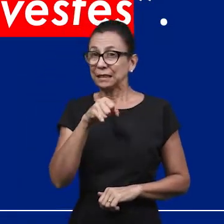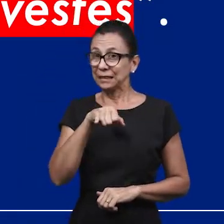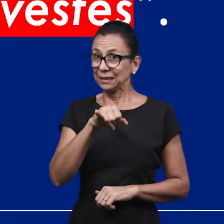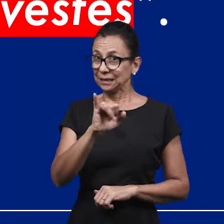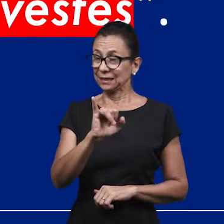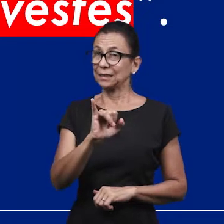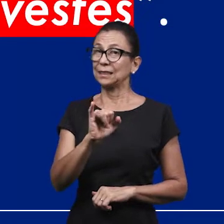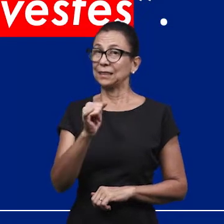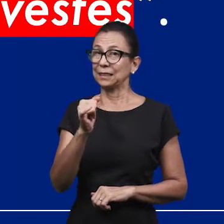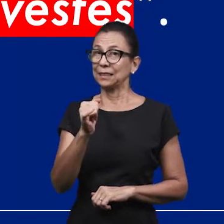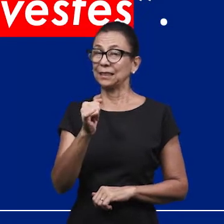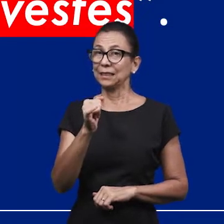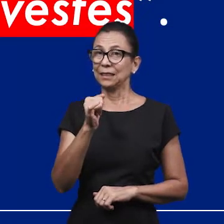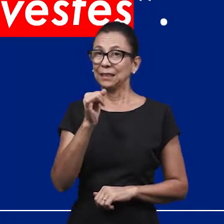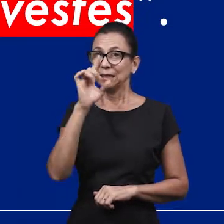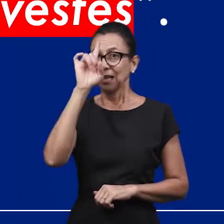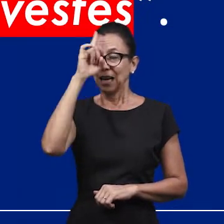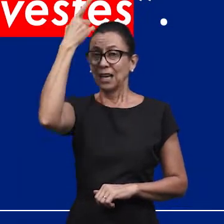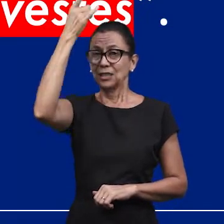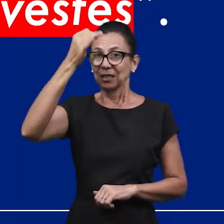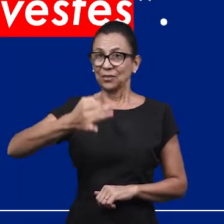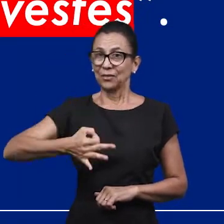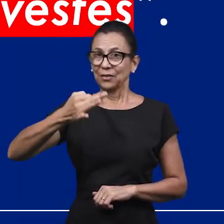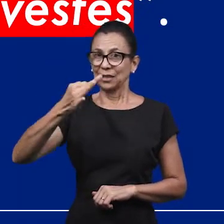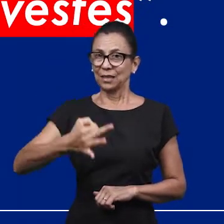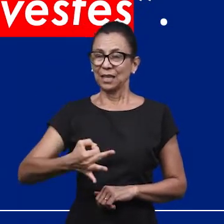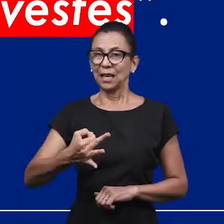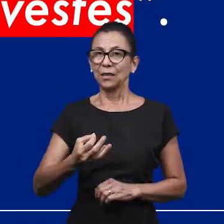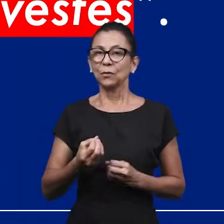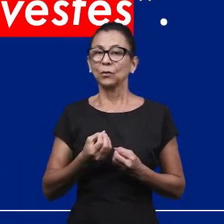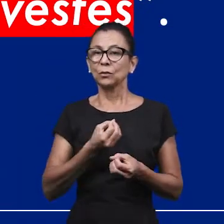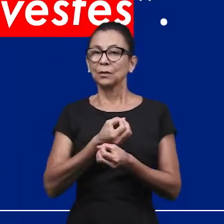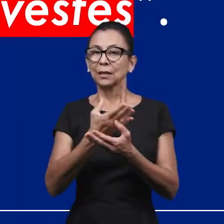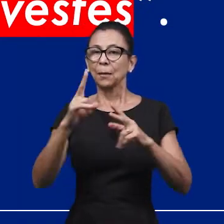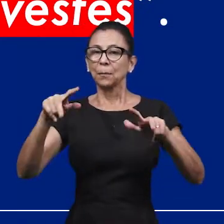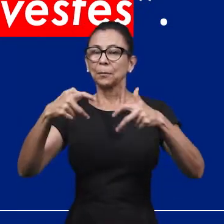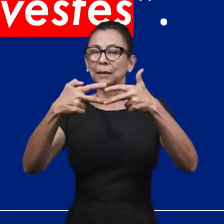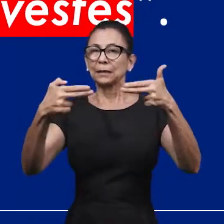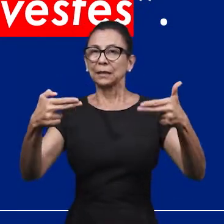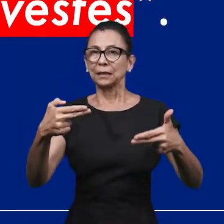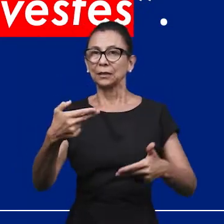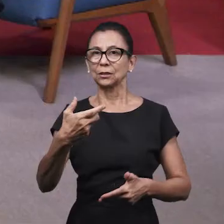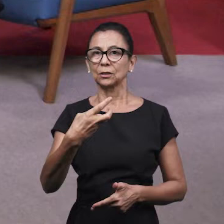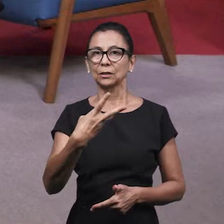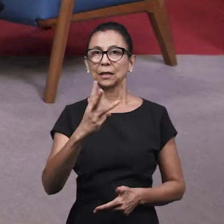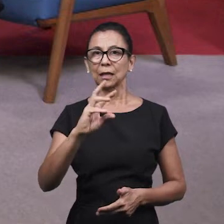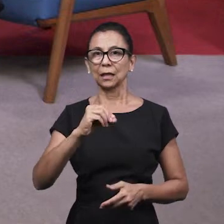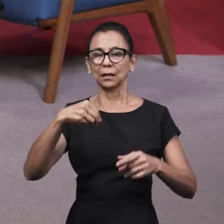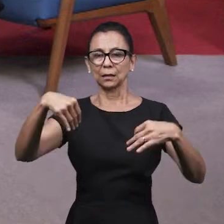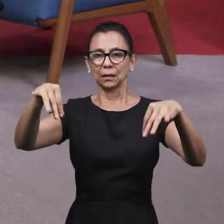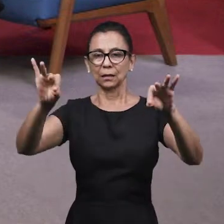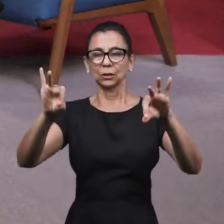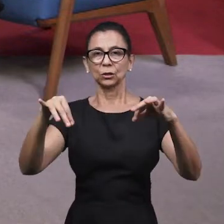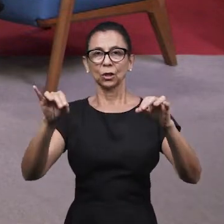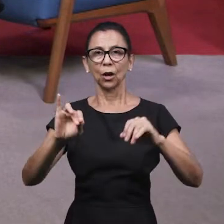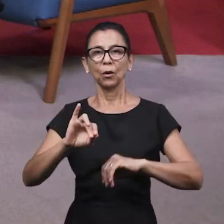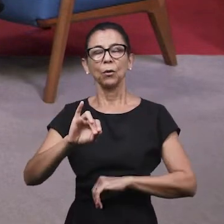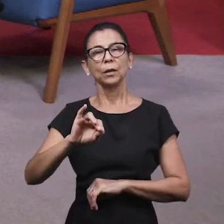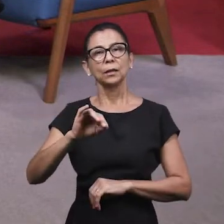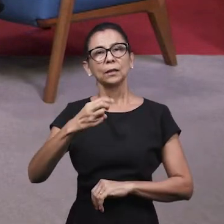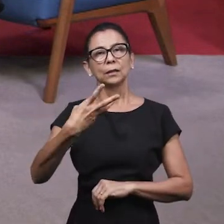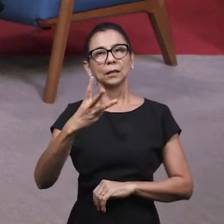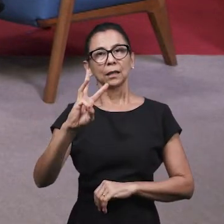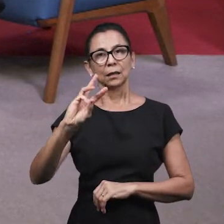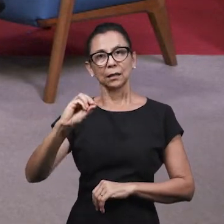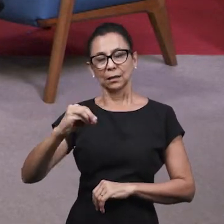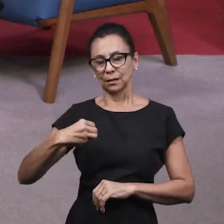donnerai 30 habits et 30 habits de rechange. Et quand Samson il a